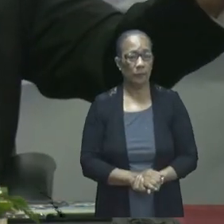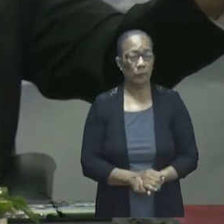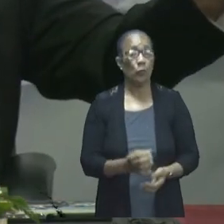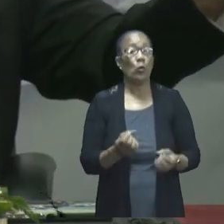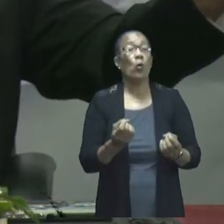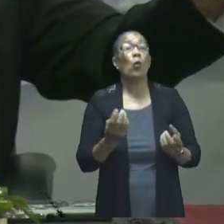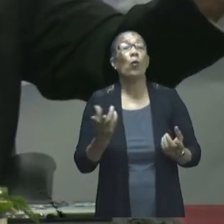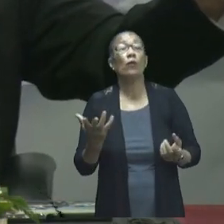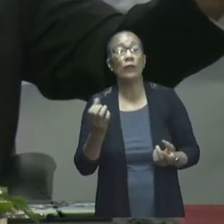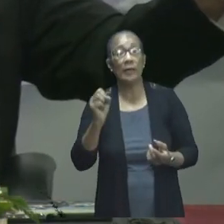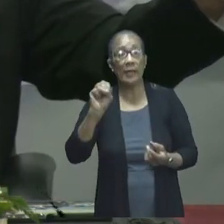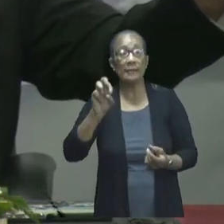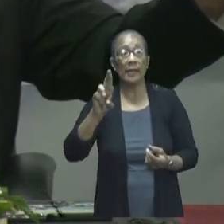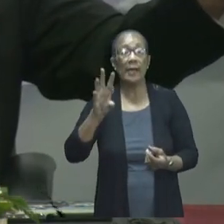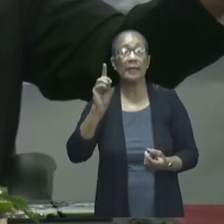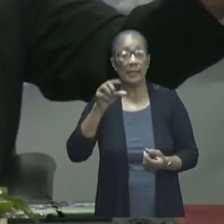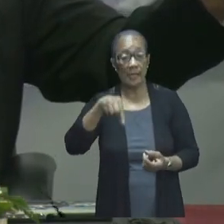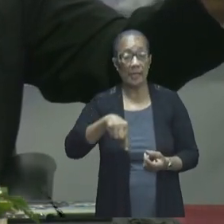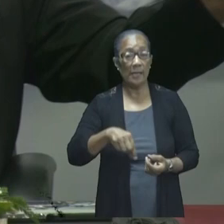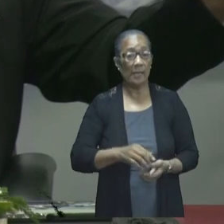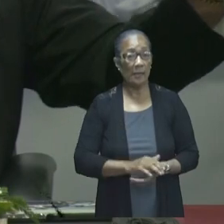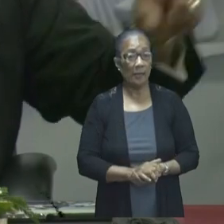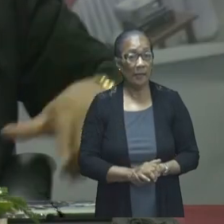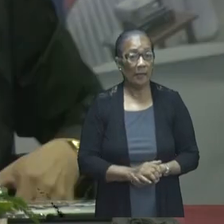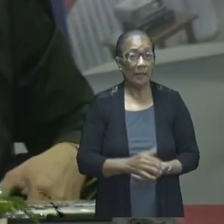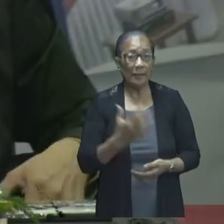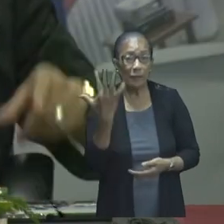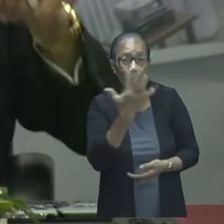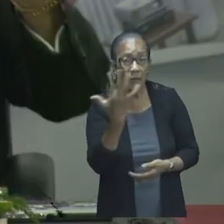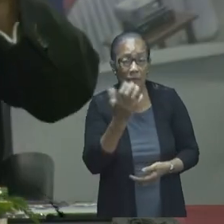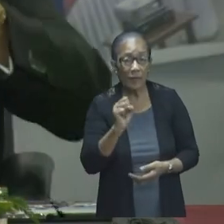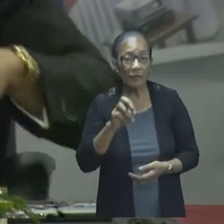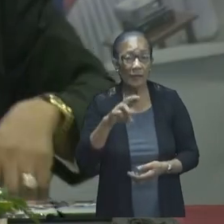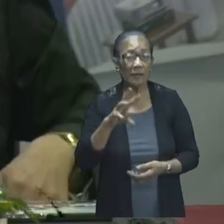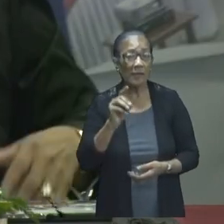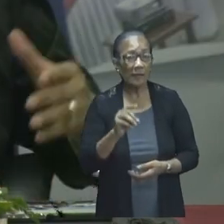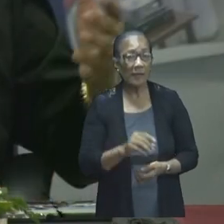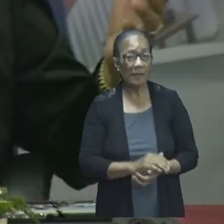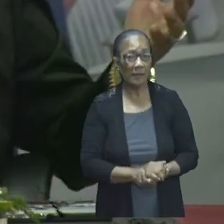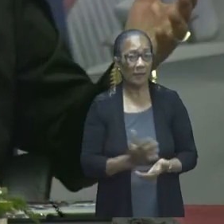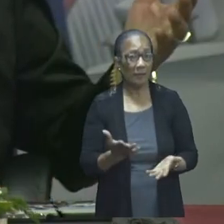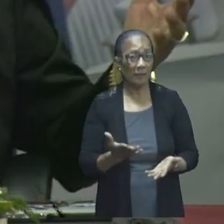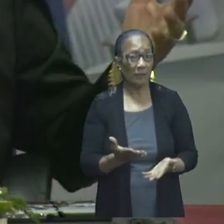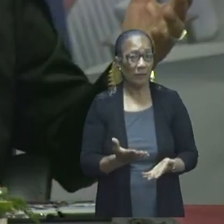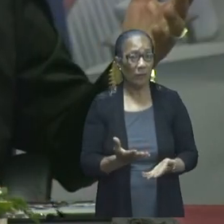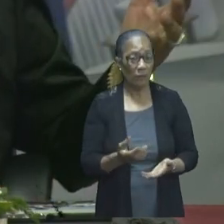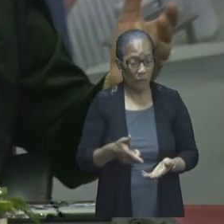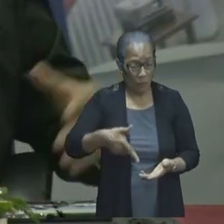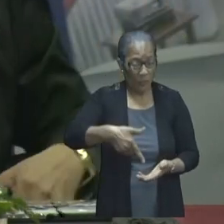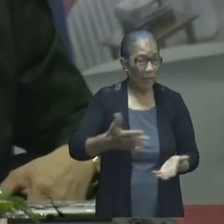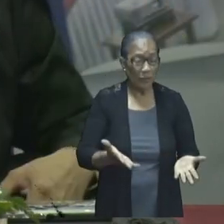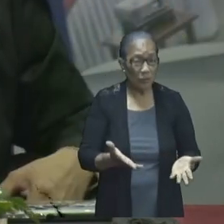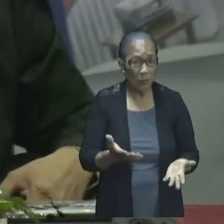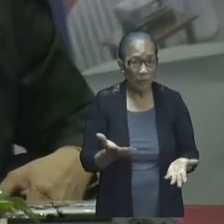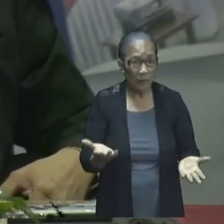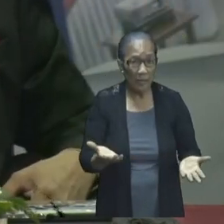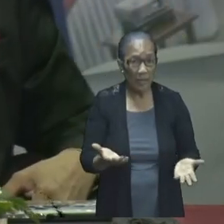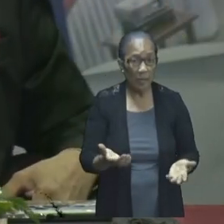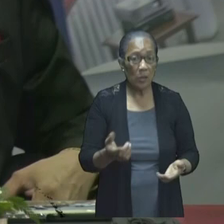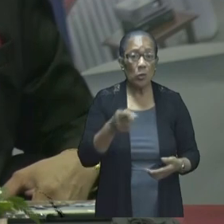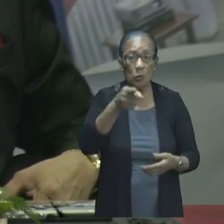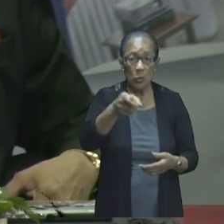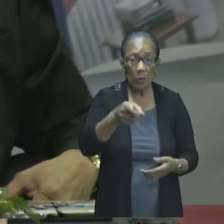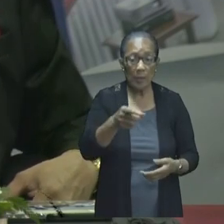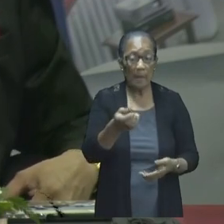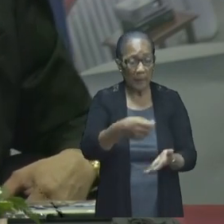hoeveel abs dat hier 50 55 smi betaalt de 5050 smd van brother nee u betaalt uw